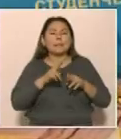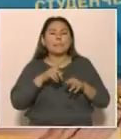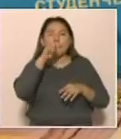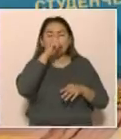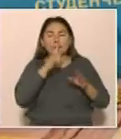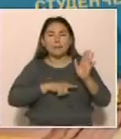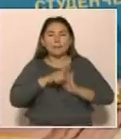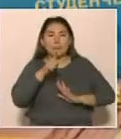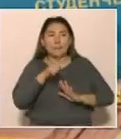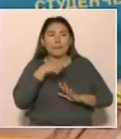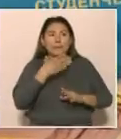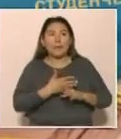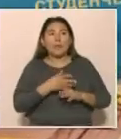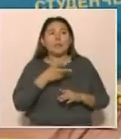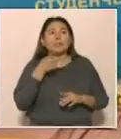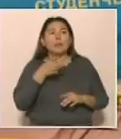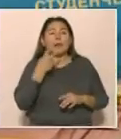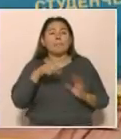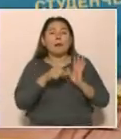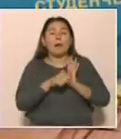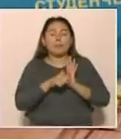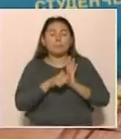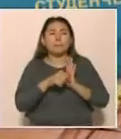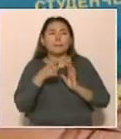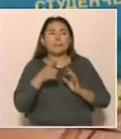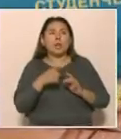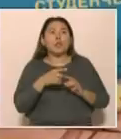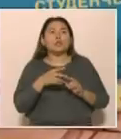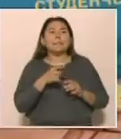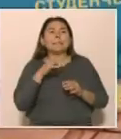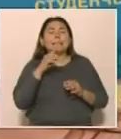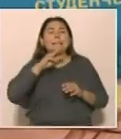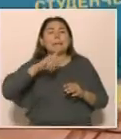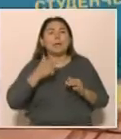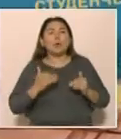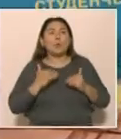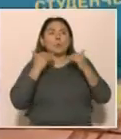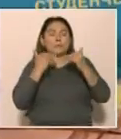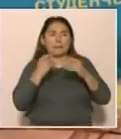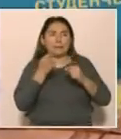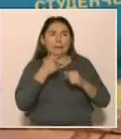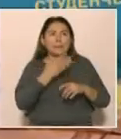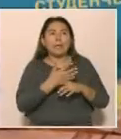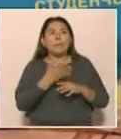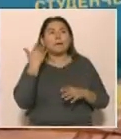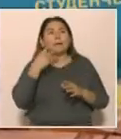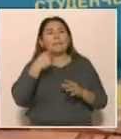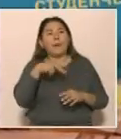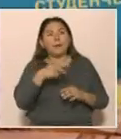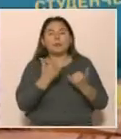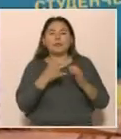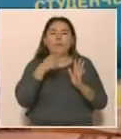бастап 20949 теңгеден 26186 теңгеге өсті. Магистранттардікі